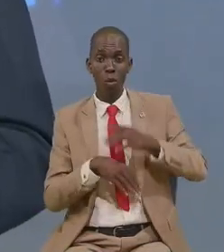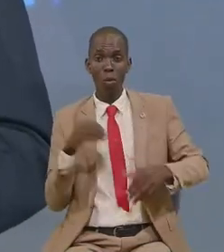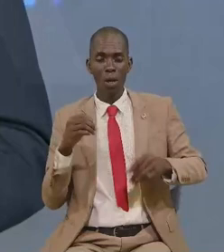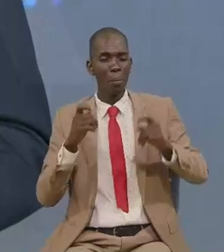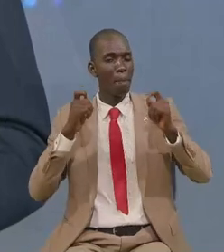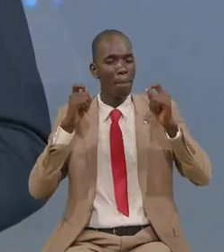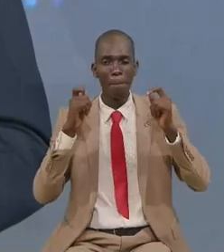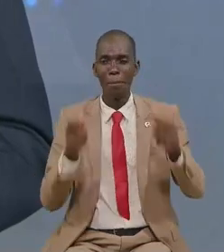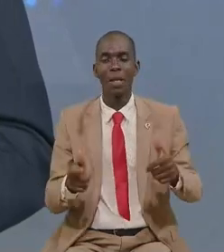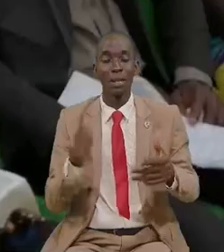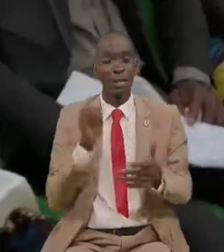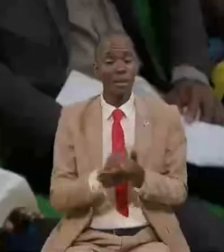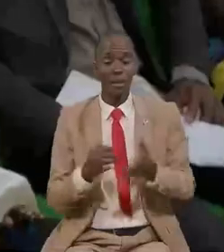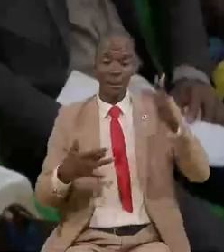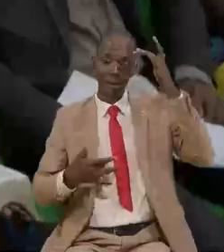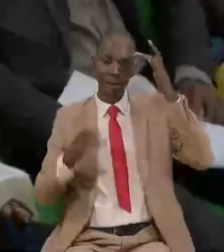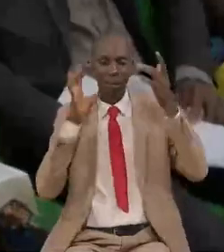Immédiatement, cette chose va sortir.